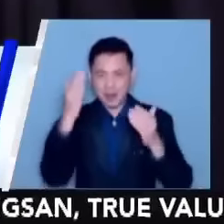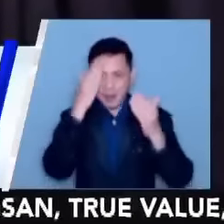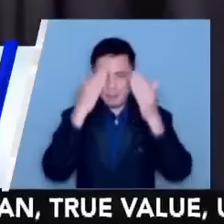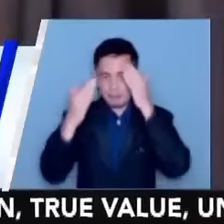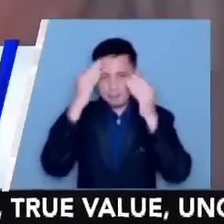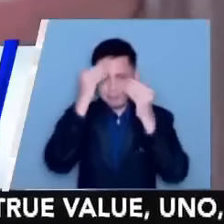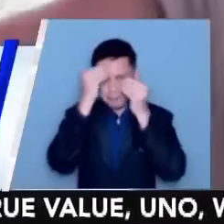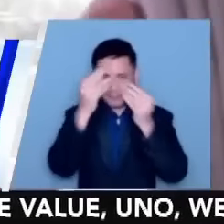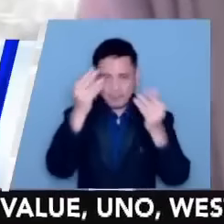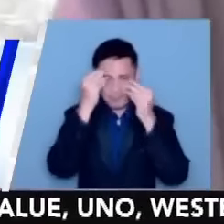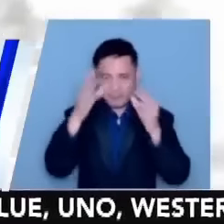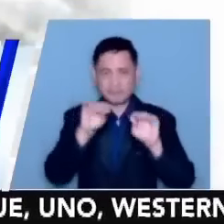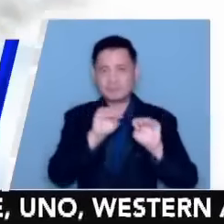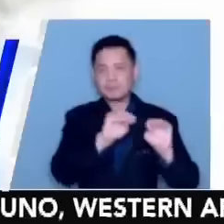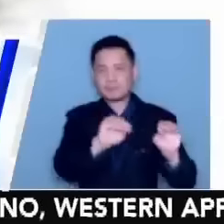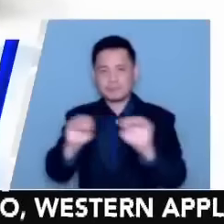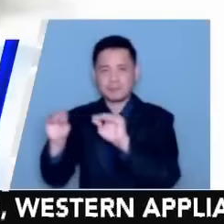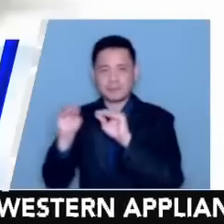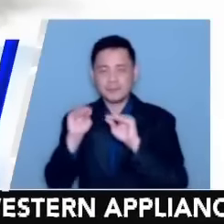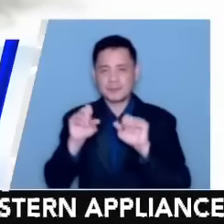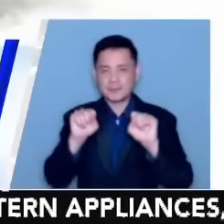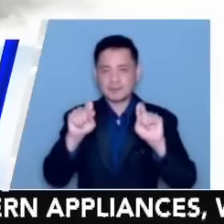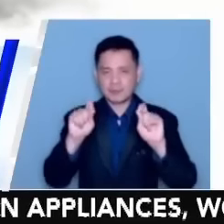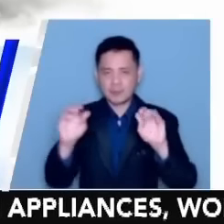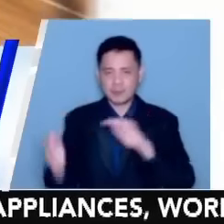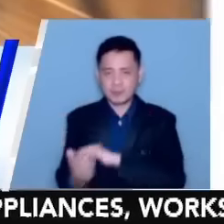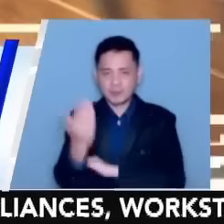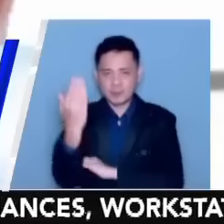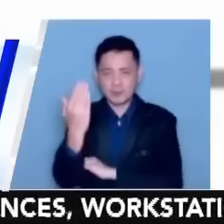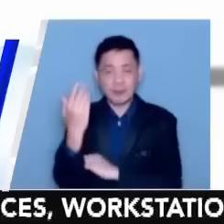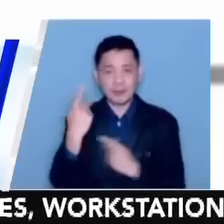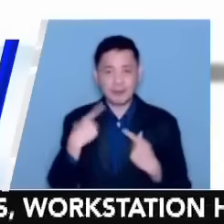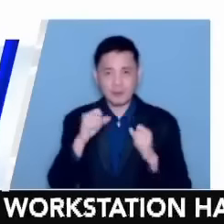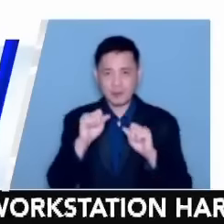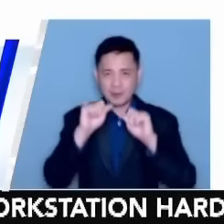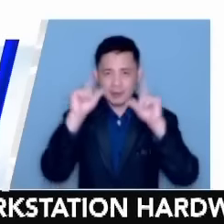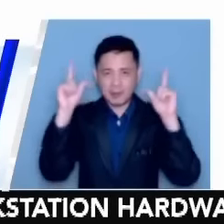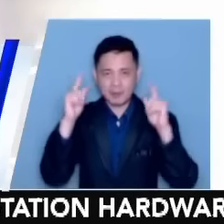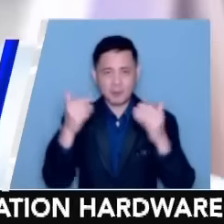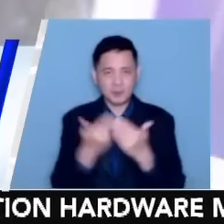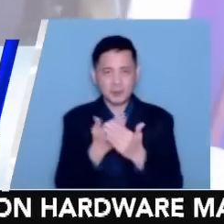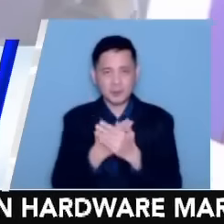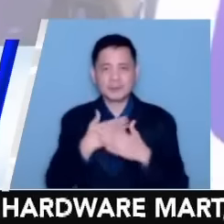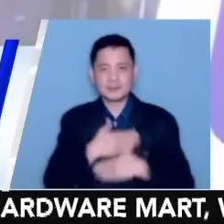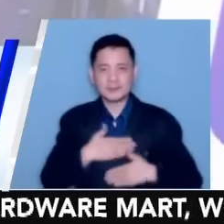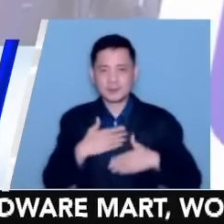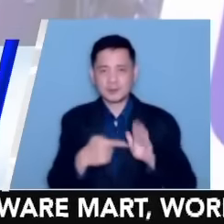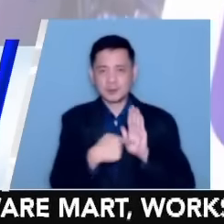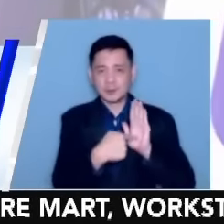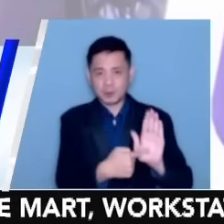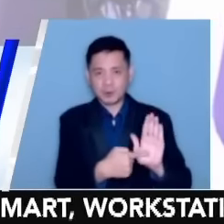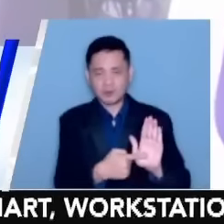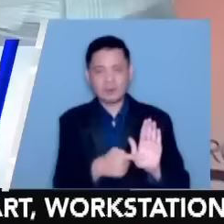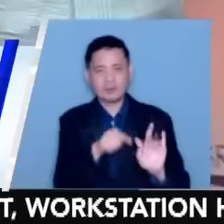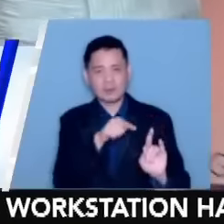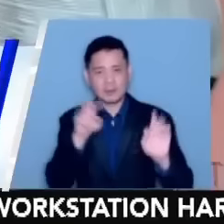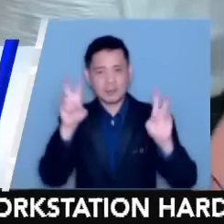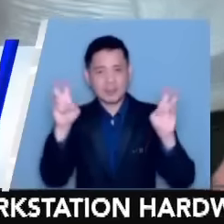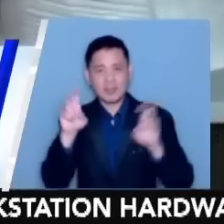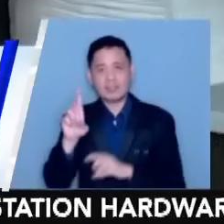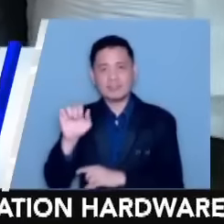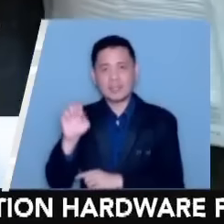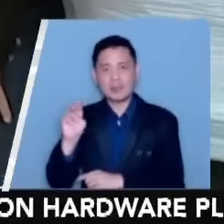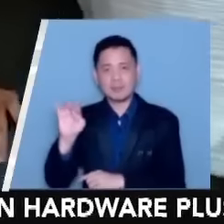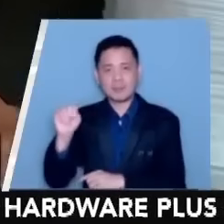morning, makakasama nyo na rin siya sa pagising sa bagong infotainment show na Ang Dami Mong Alam, Kuya Kim.